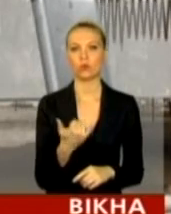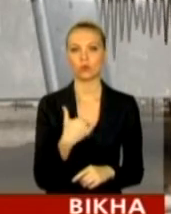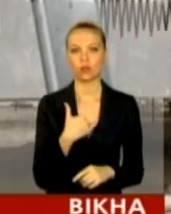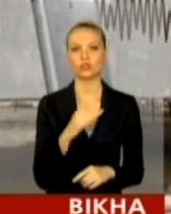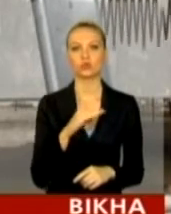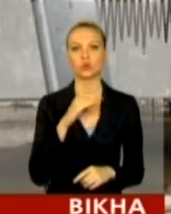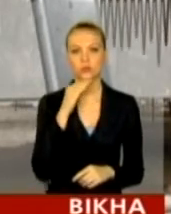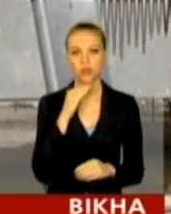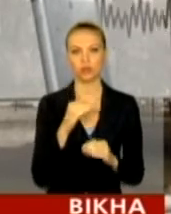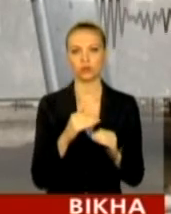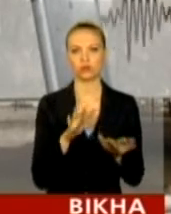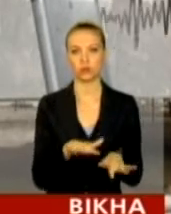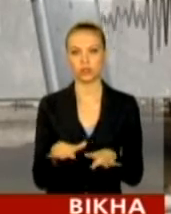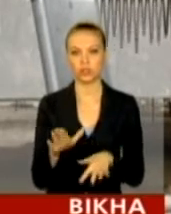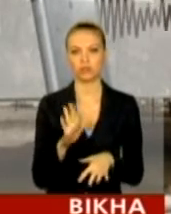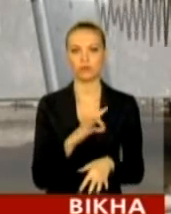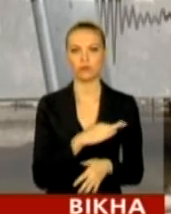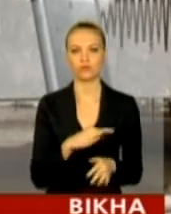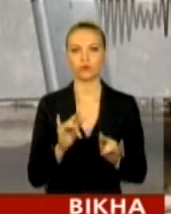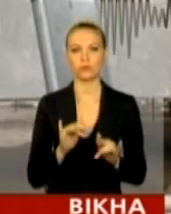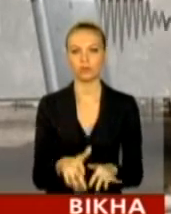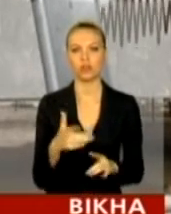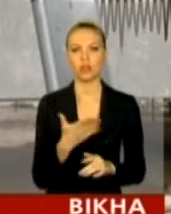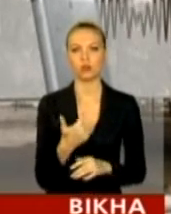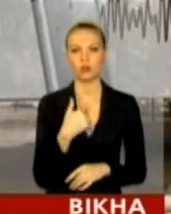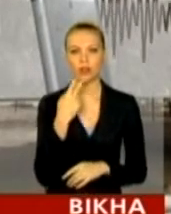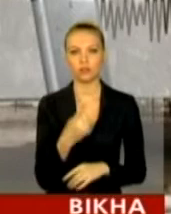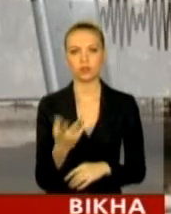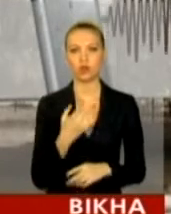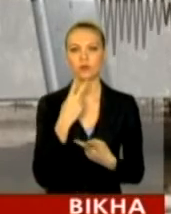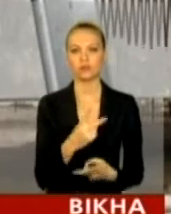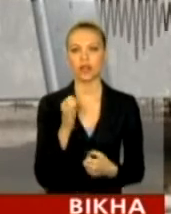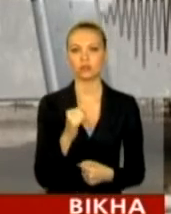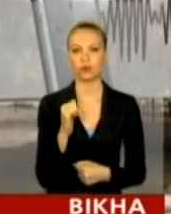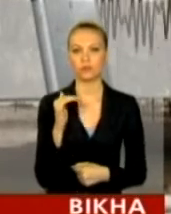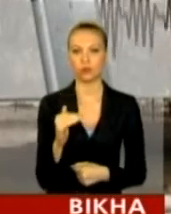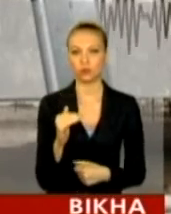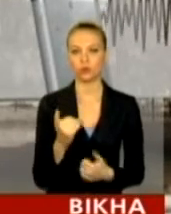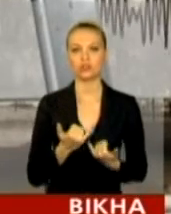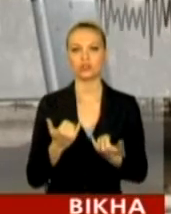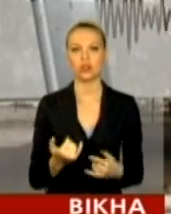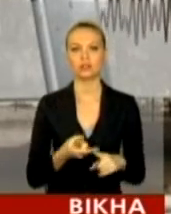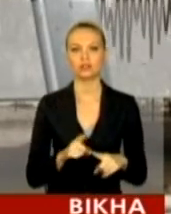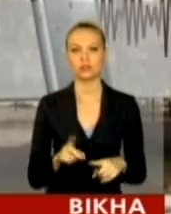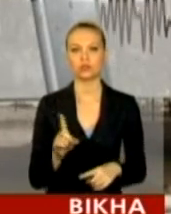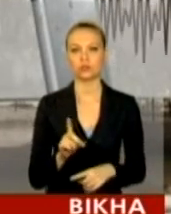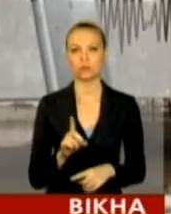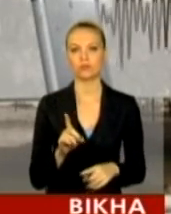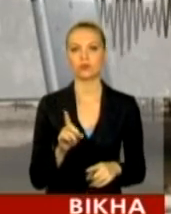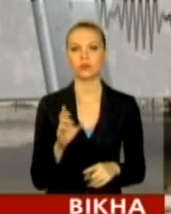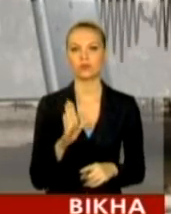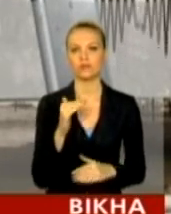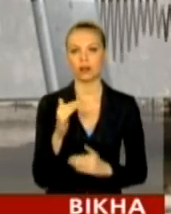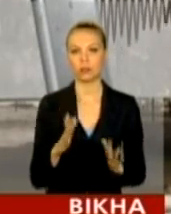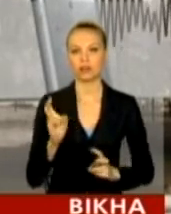достаточно ниш в профсоюзном движении, которые вот я вижу, которые видит Анатолий Федорович, для того, чтобы хоть в рамках